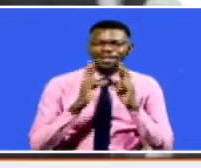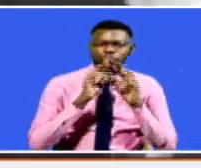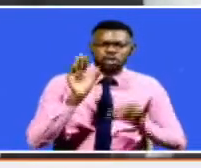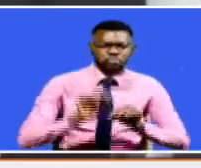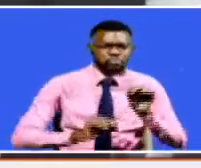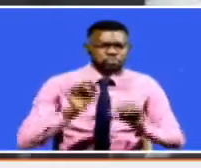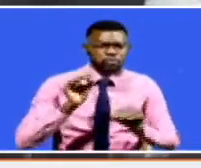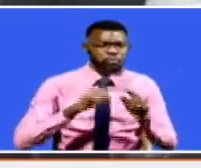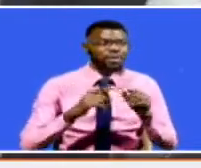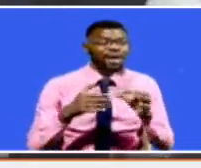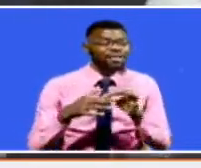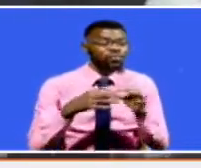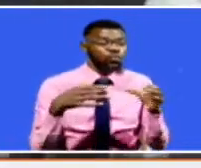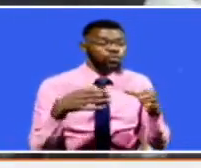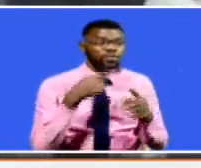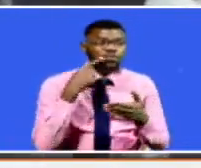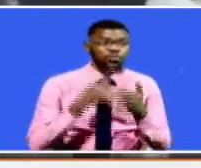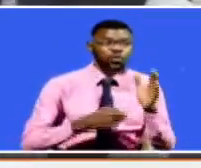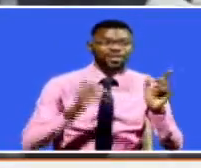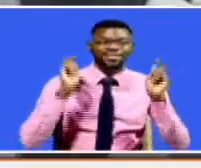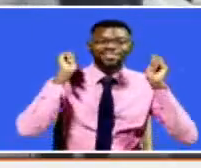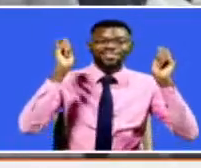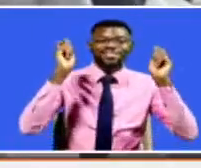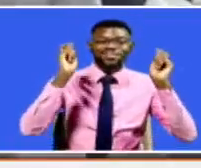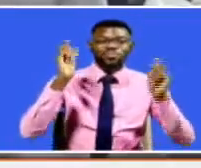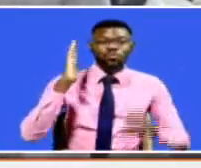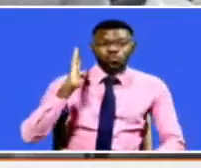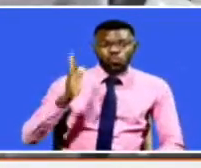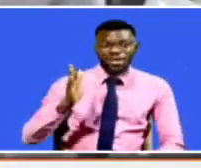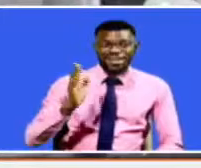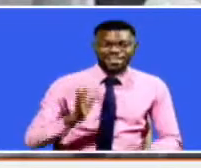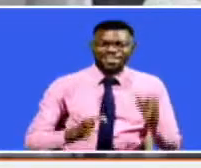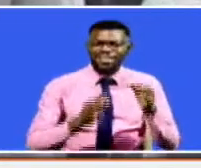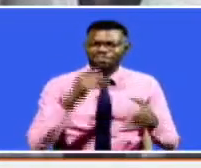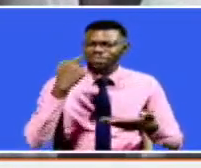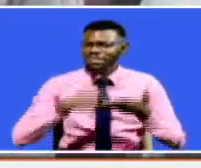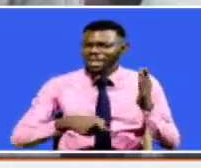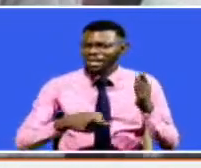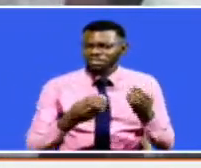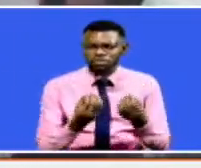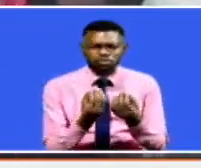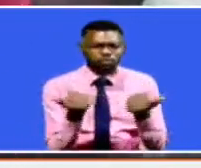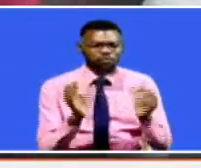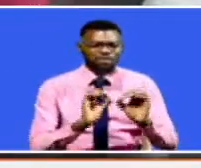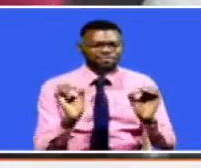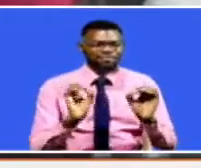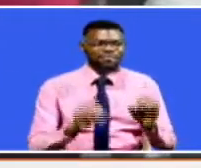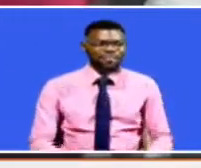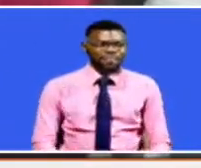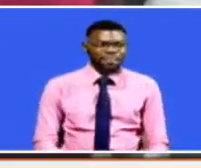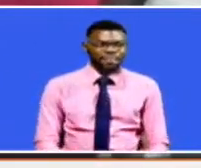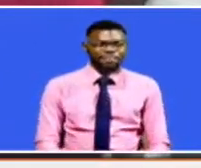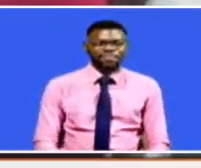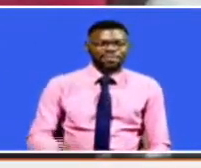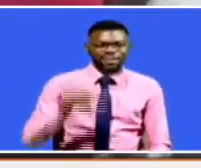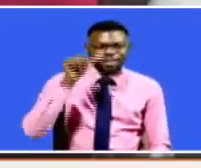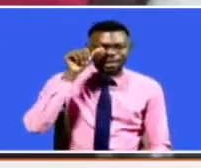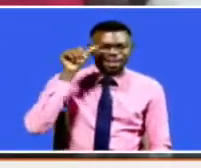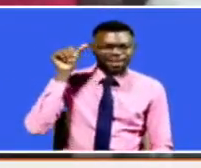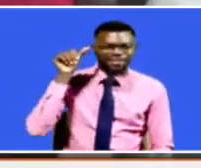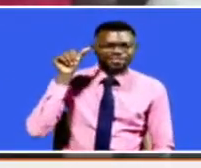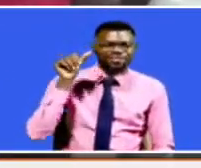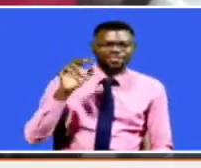Azimio umetishia kurejelea maandamano yake mitaani iwapo swala la gharama ya maisha halitatiwa maanani. Alan